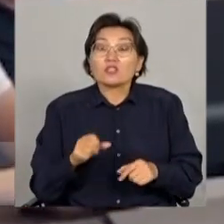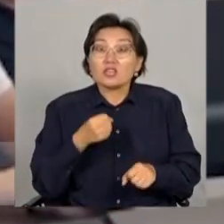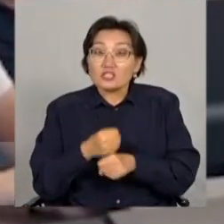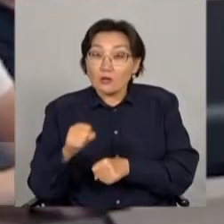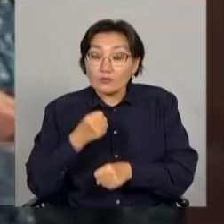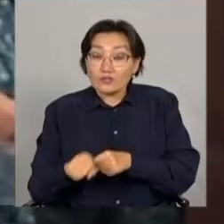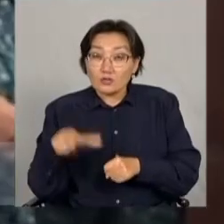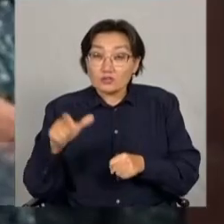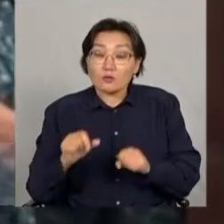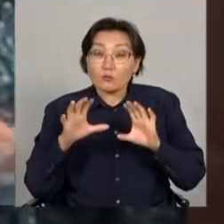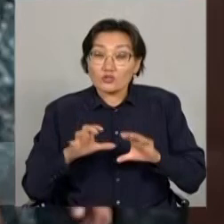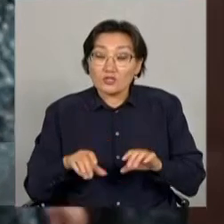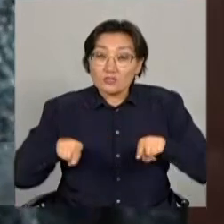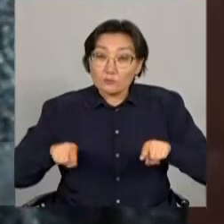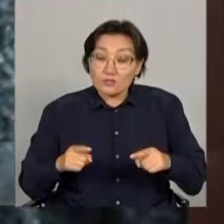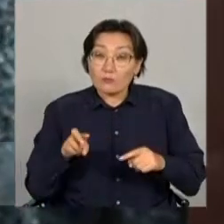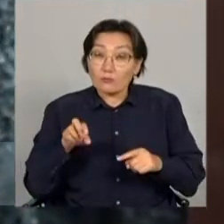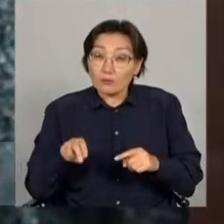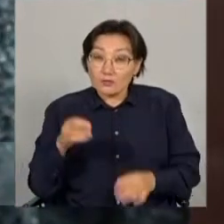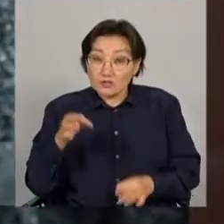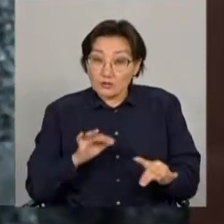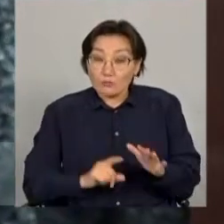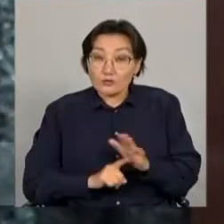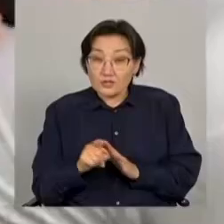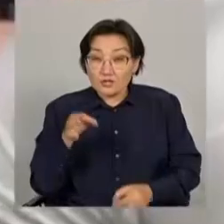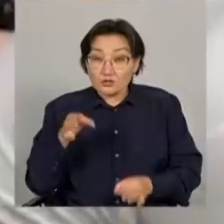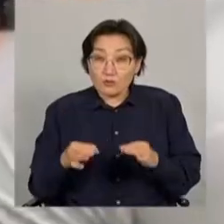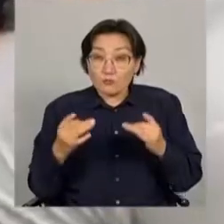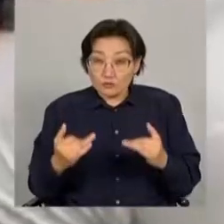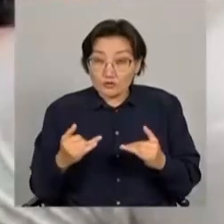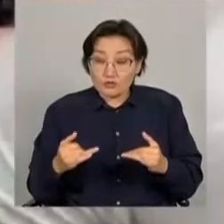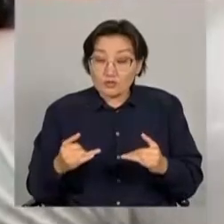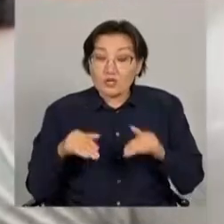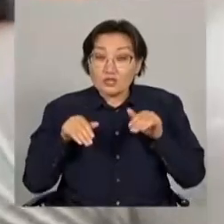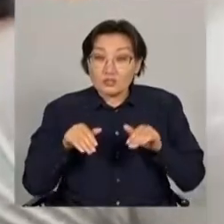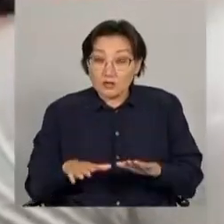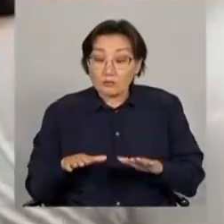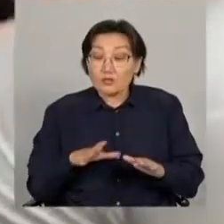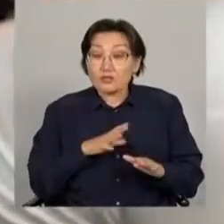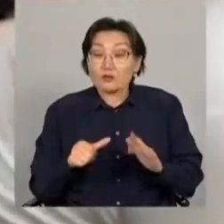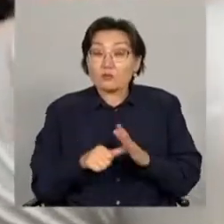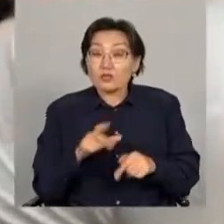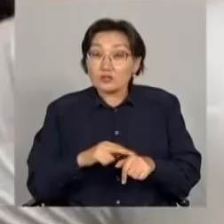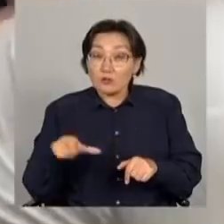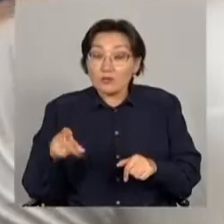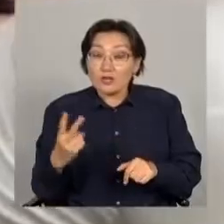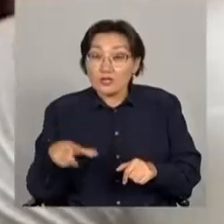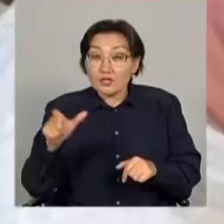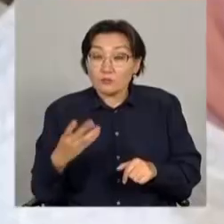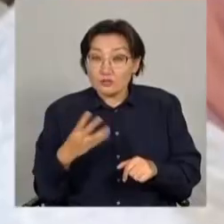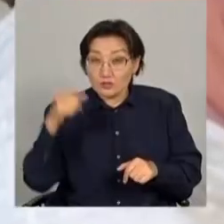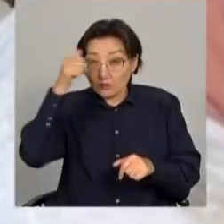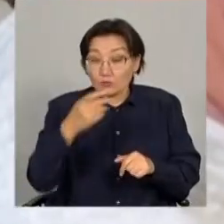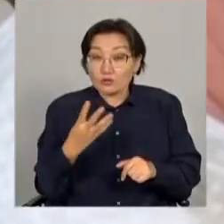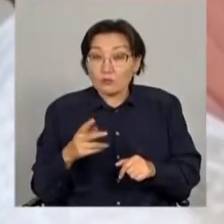және адамды заңсыз ұстау бабы бойынша іс қозғалып, сот ақыры бүгін нүктесін қойды. 6 полицейдің екеуі 4 жылға,